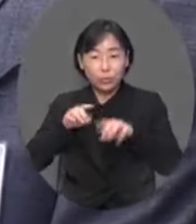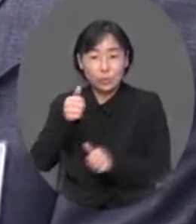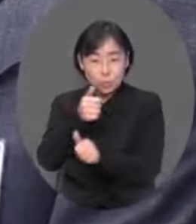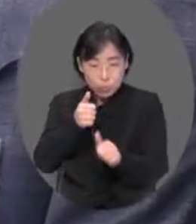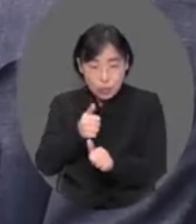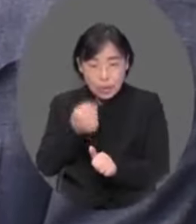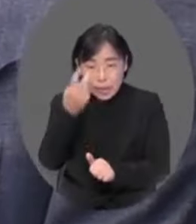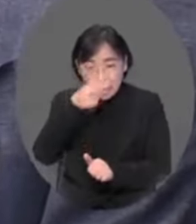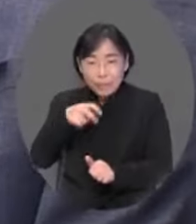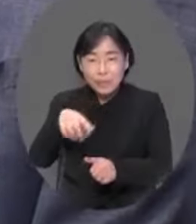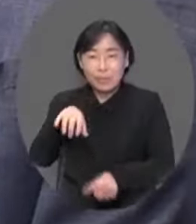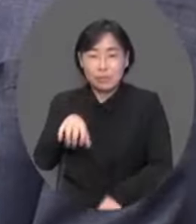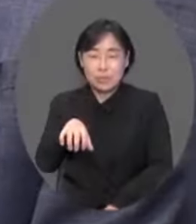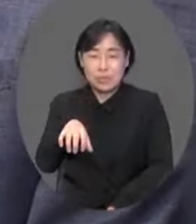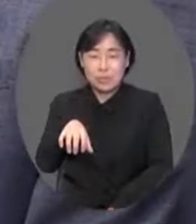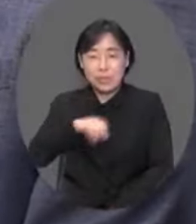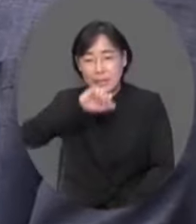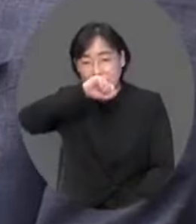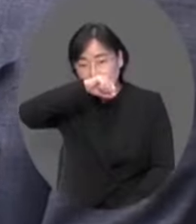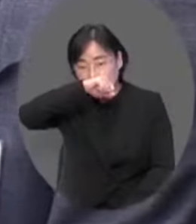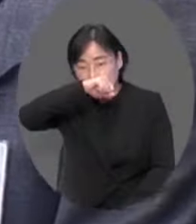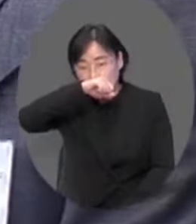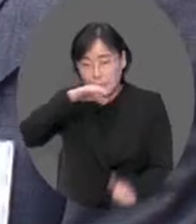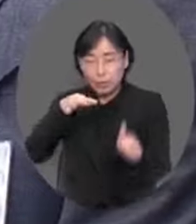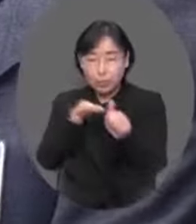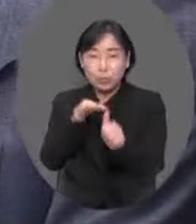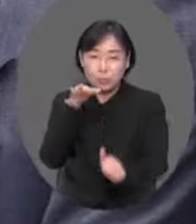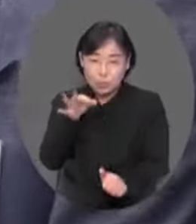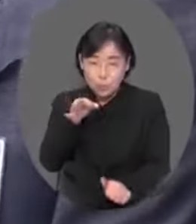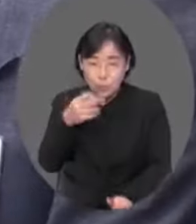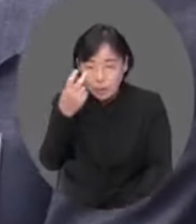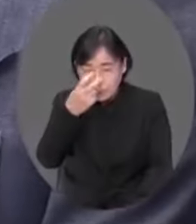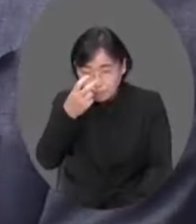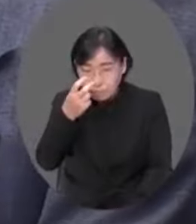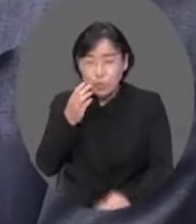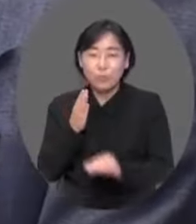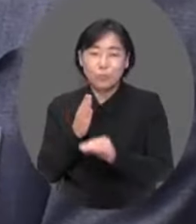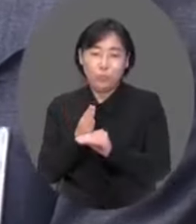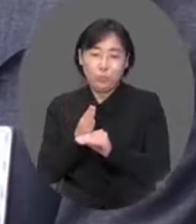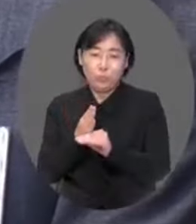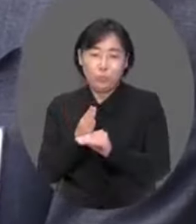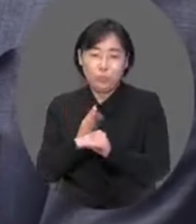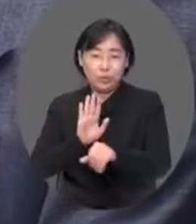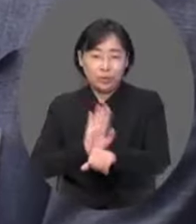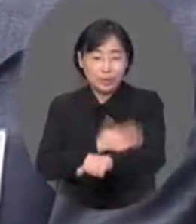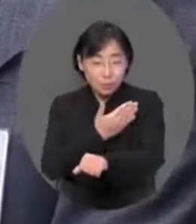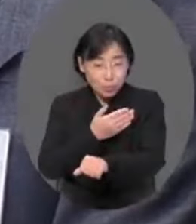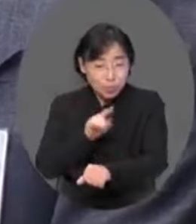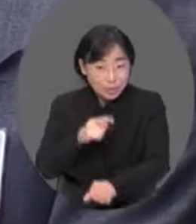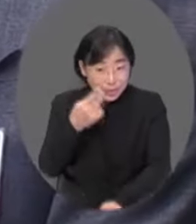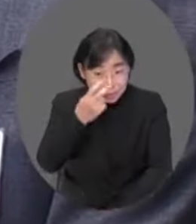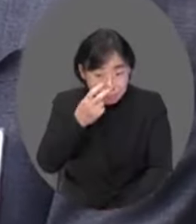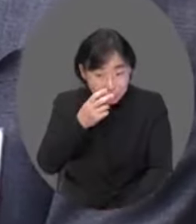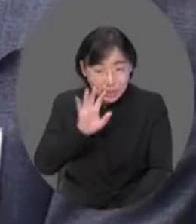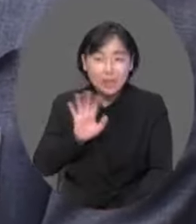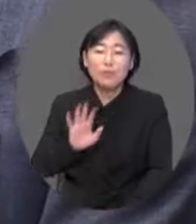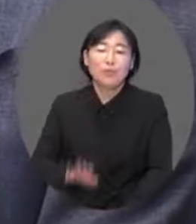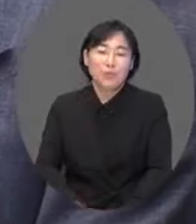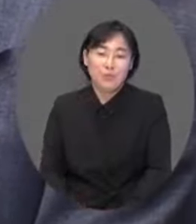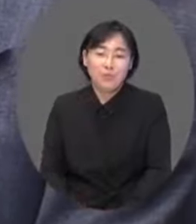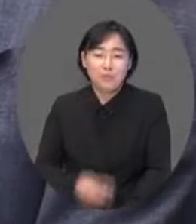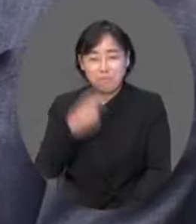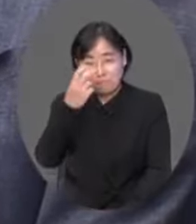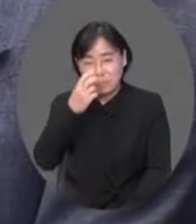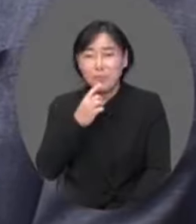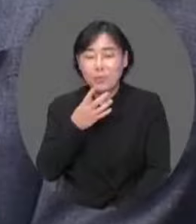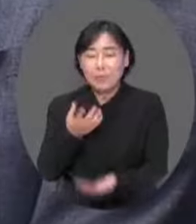근무하면서 보조금 관련 감사 업무 진행하고 있습니다. 수사는 안 합니까? 네, 수사는 하지 않고 있습니다. 수사를